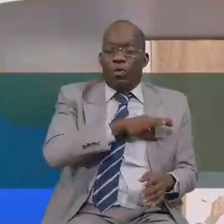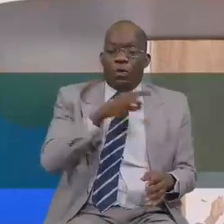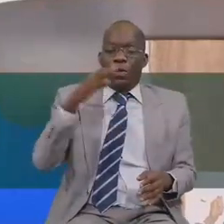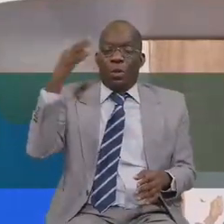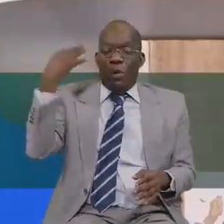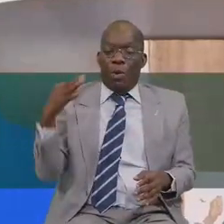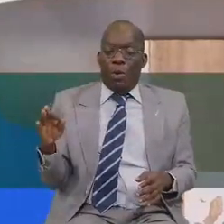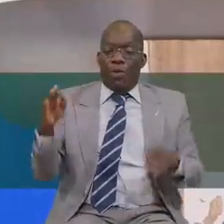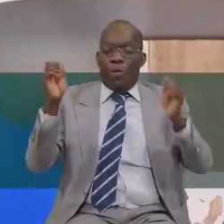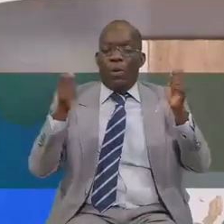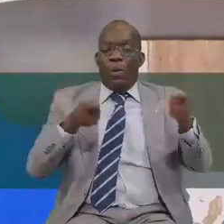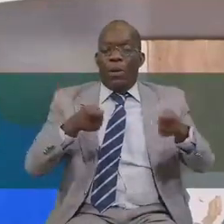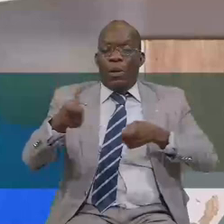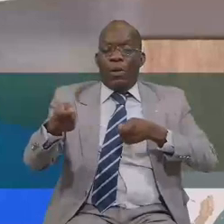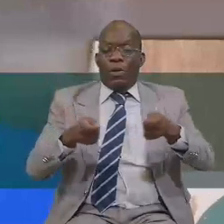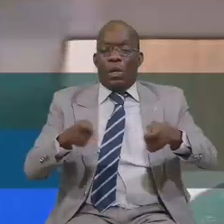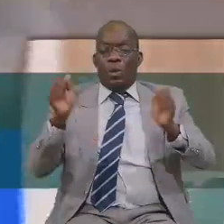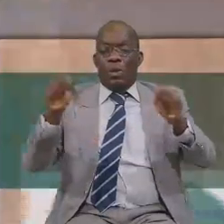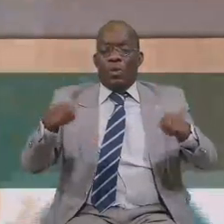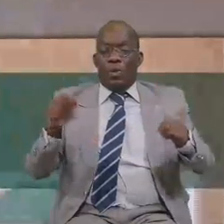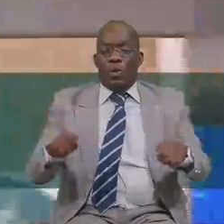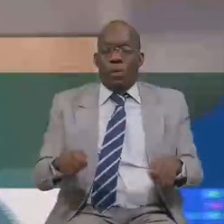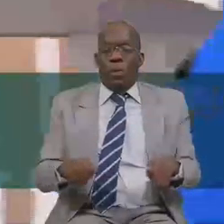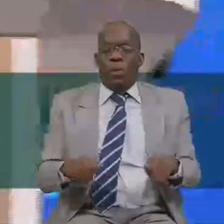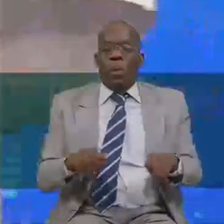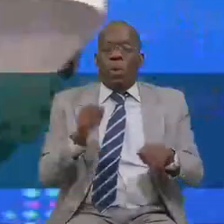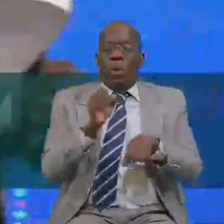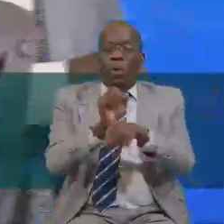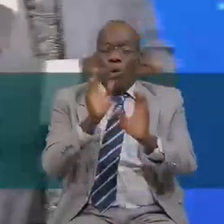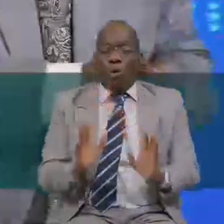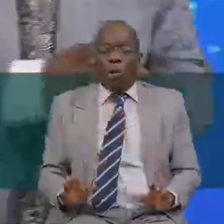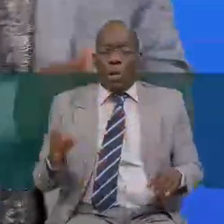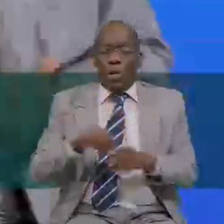des intendants domptables en Christ.